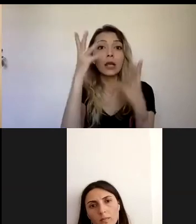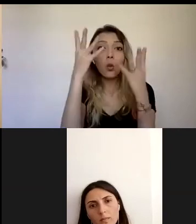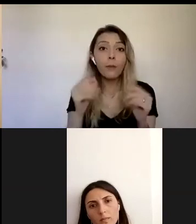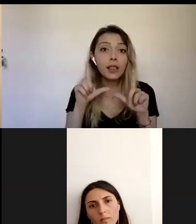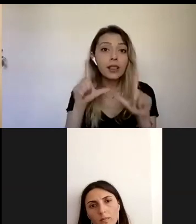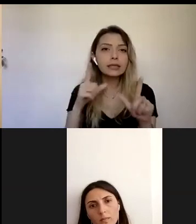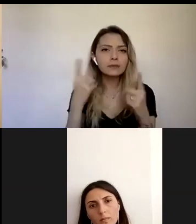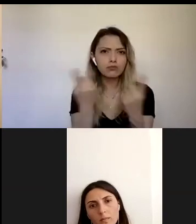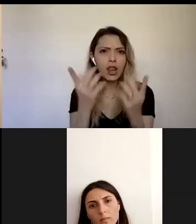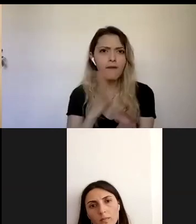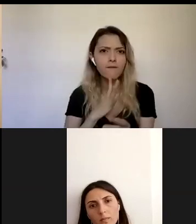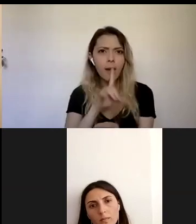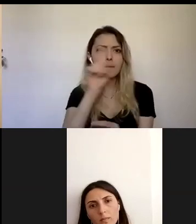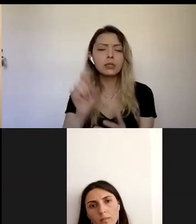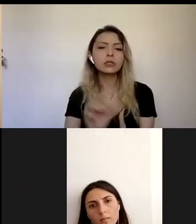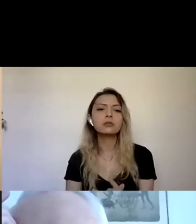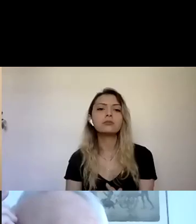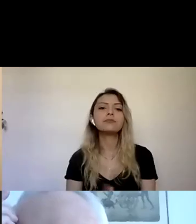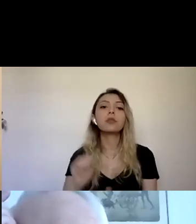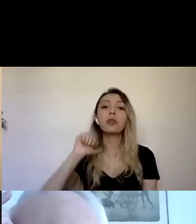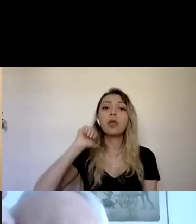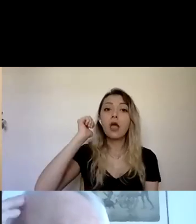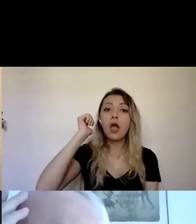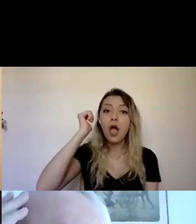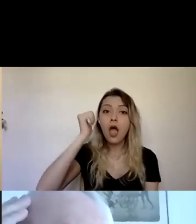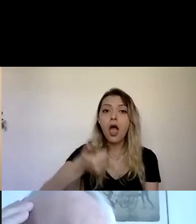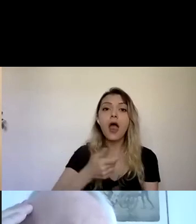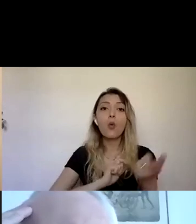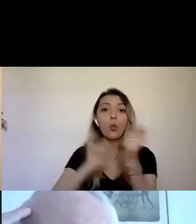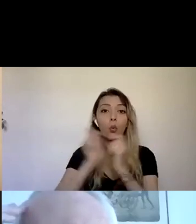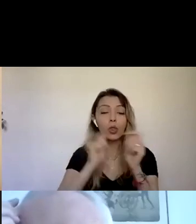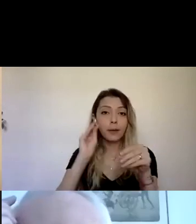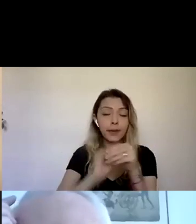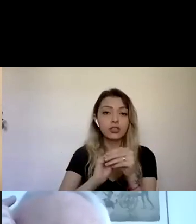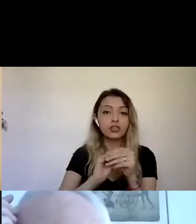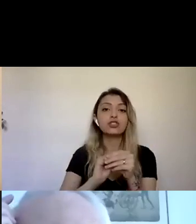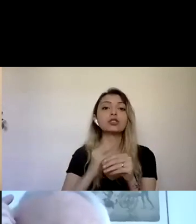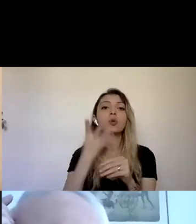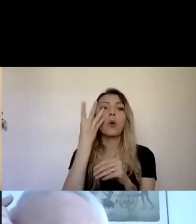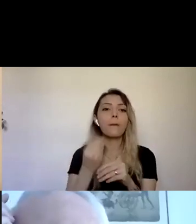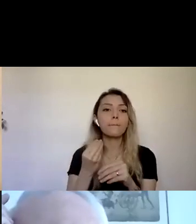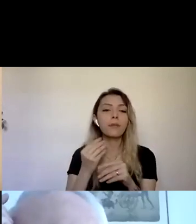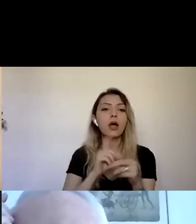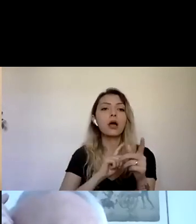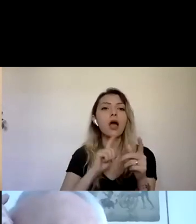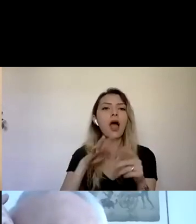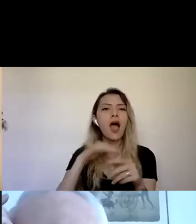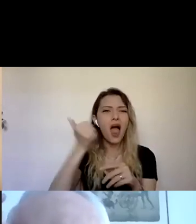neler? Her araç için geçerli olabileceği üzere bu alanda çıkabilecek sorunlar var mı?